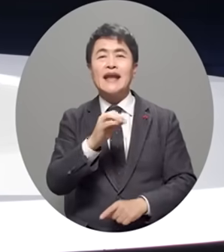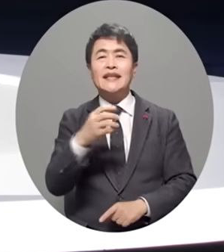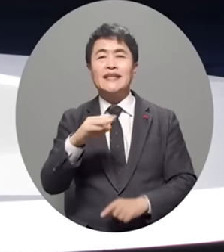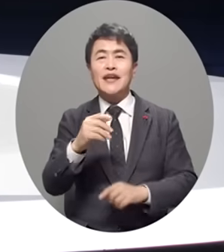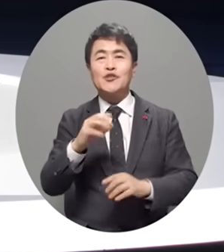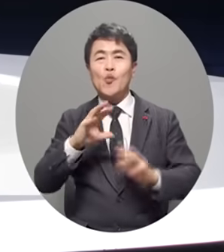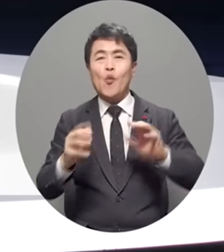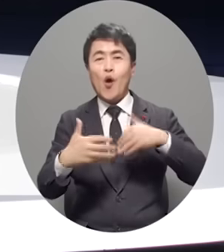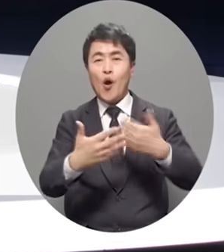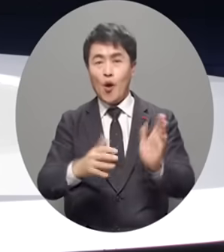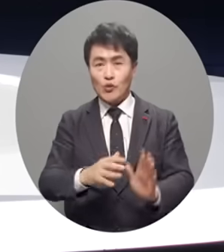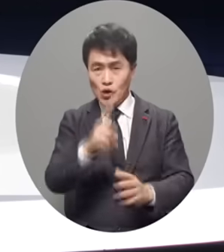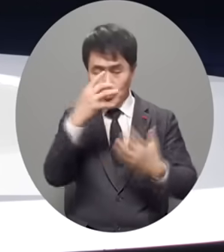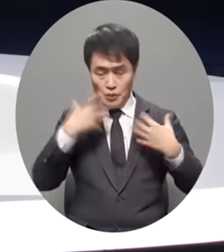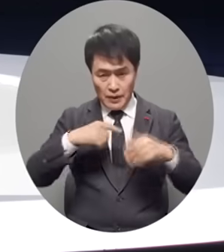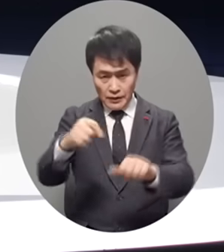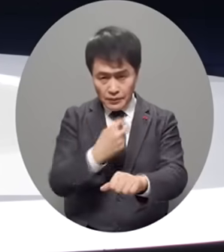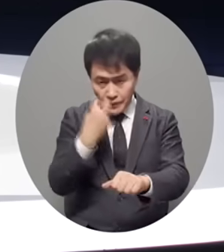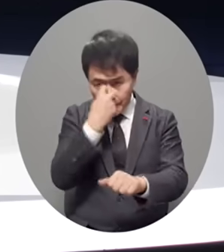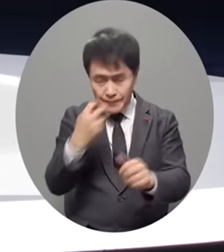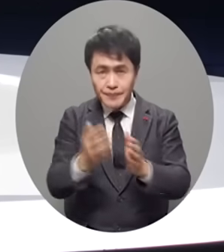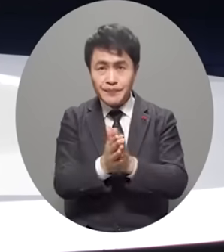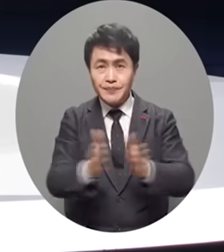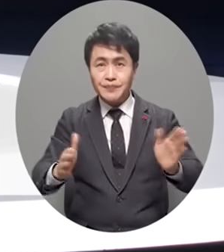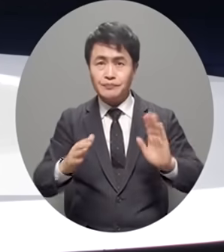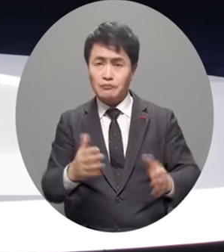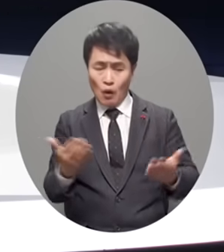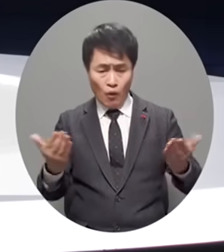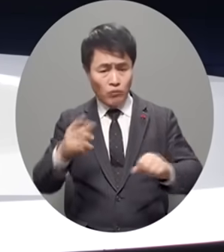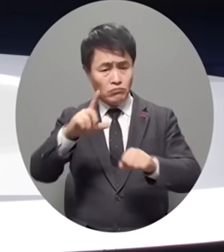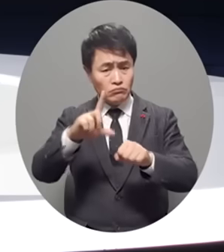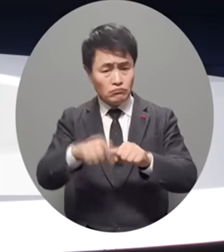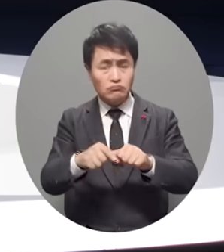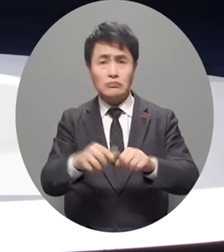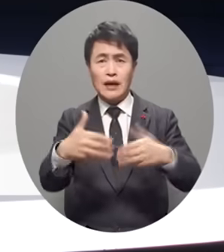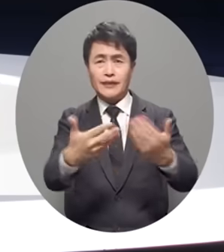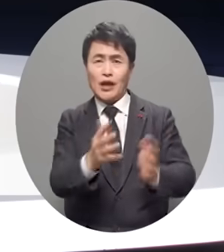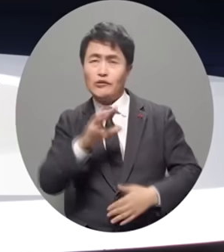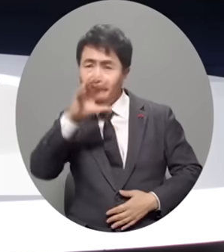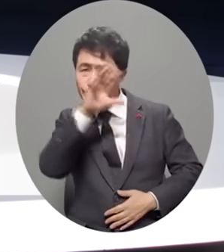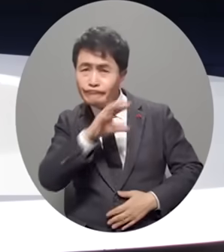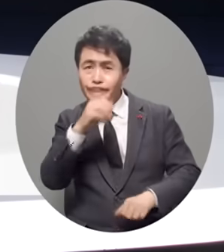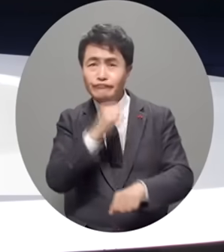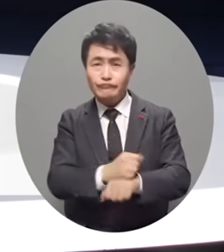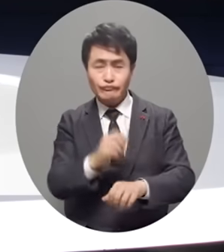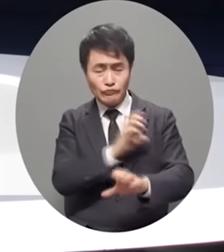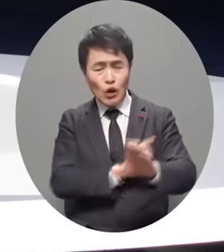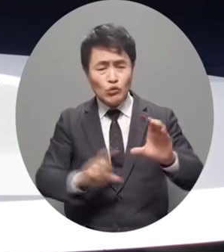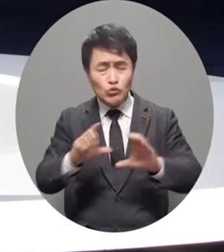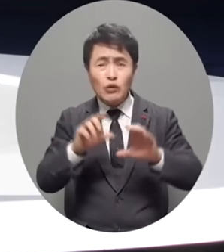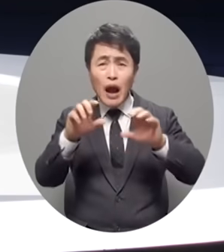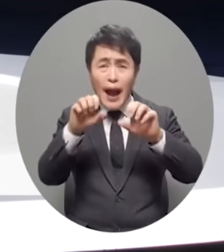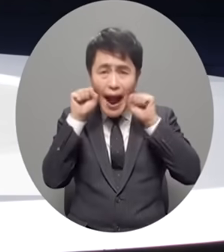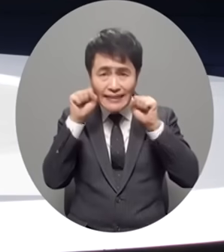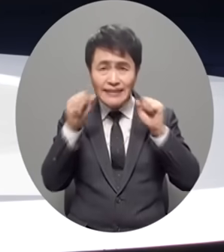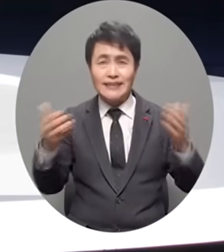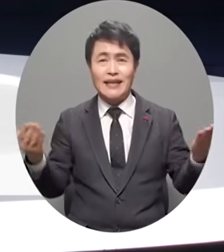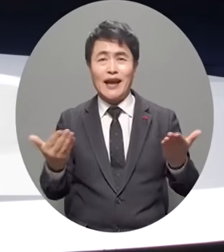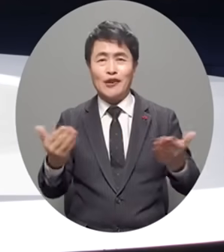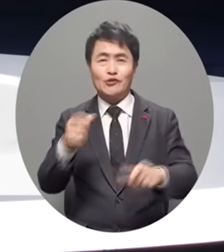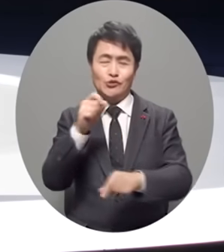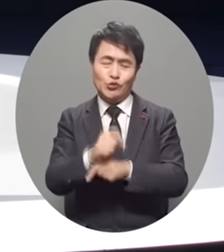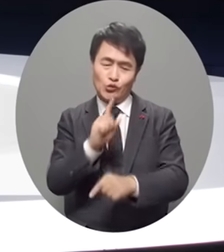특별 근로감독에 착수했습니다. 업무 시간에는 단체 연습을 해야 해서 추가로 야근까지 해야 했다는 게